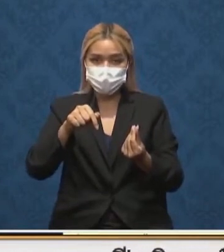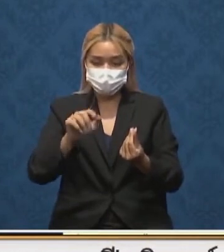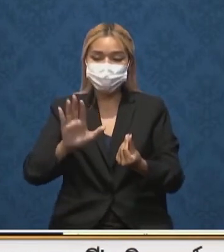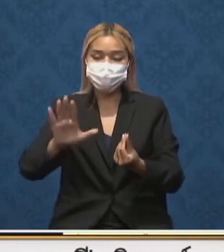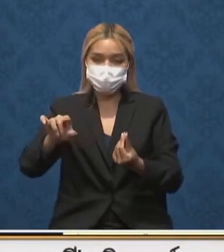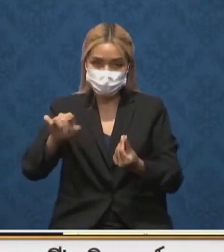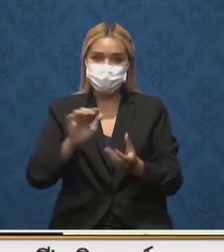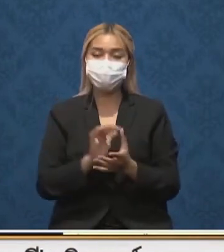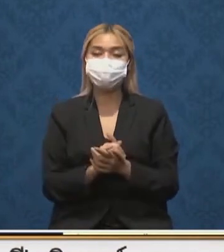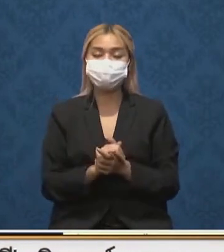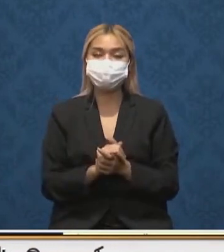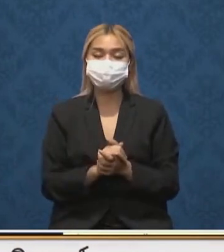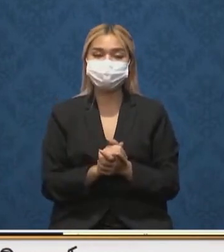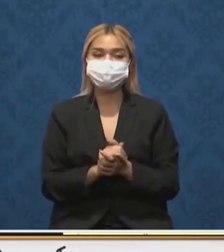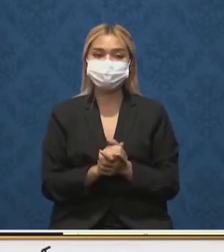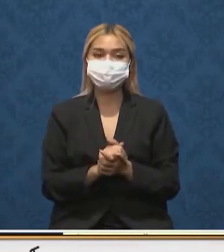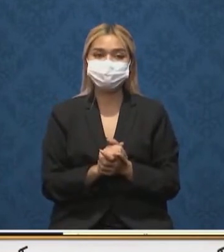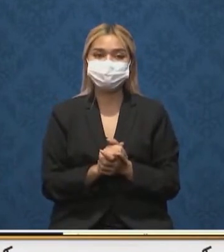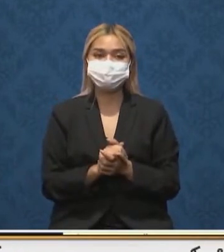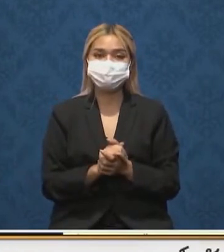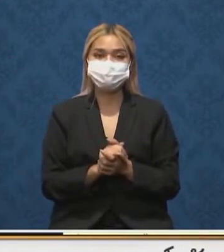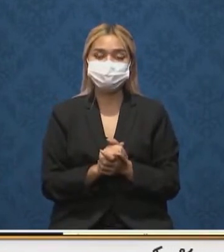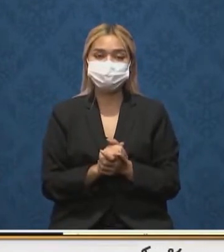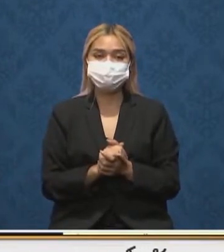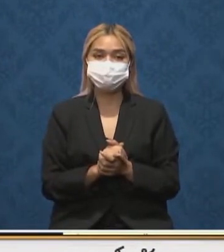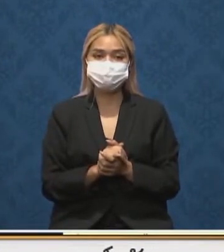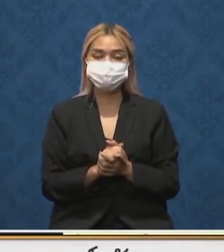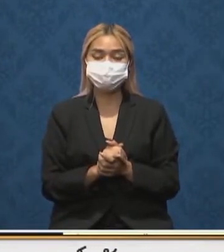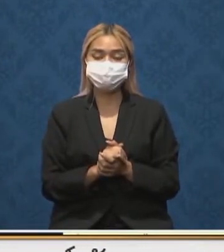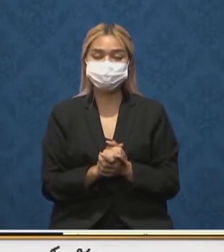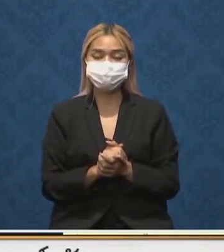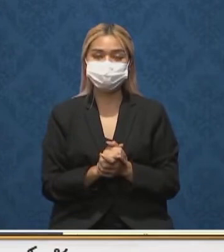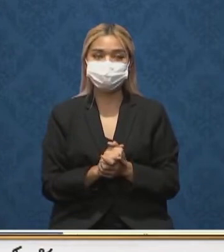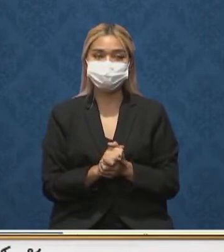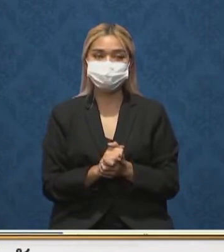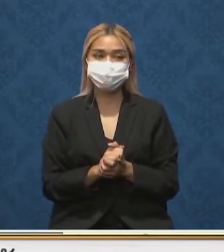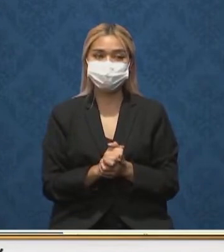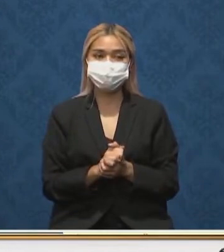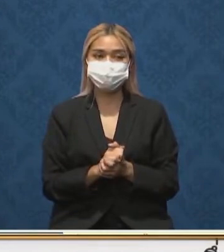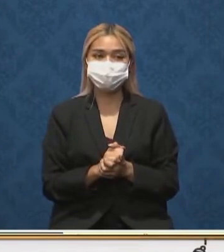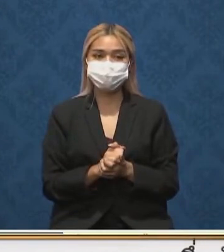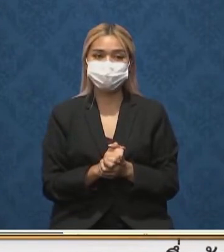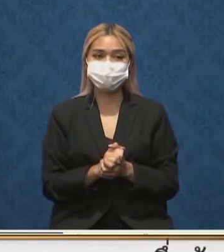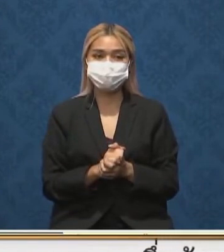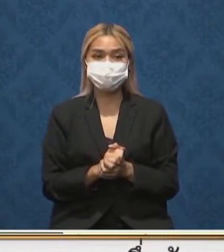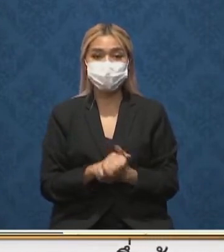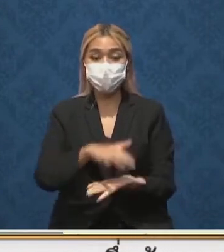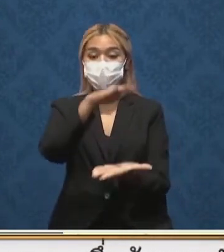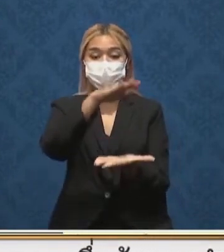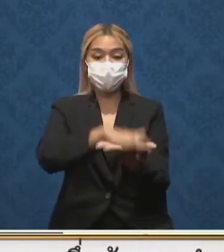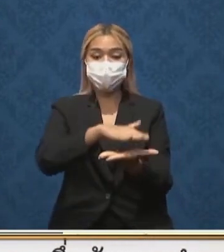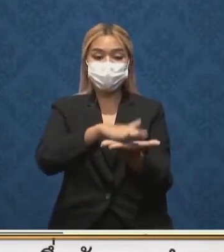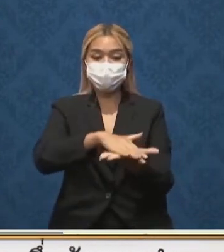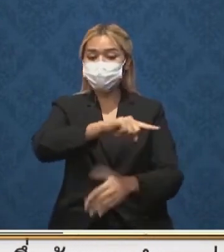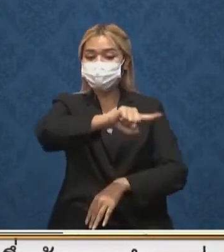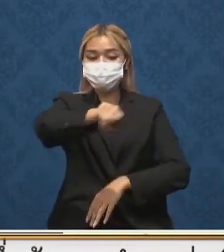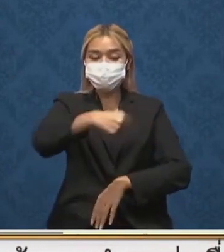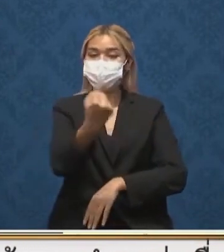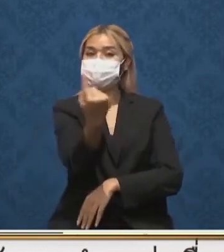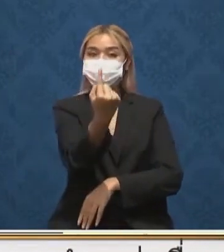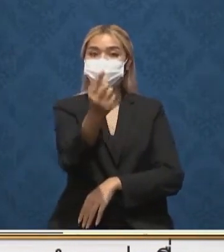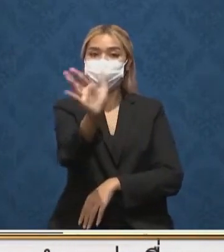มาการที่มีข้อพิพาทนั้นไม่ได้มีเฉพาะบริเวณโรงเรียนเท่านั้นมีแม้